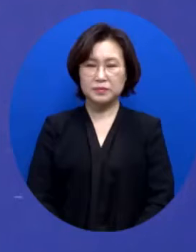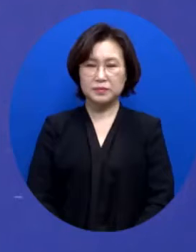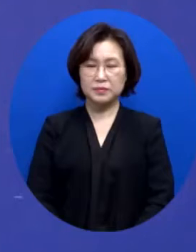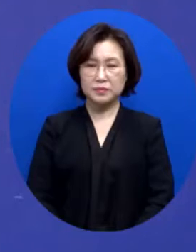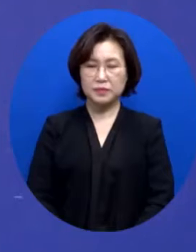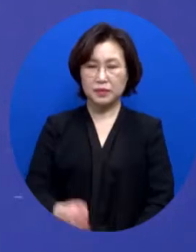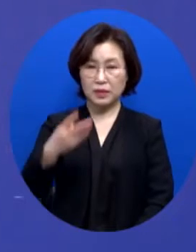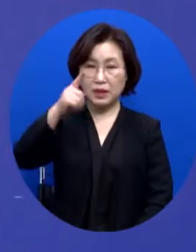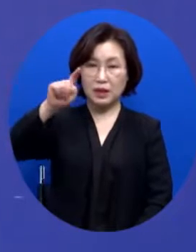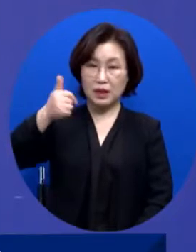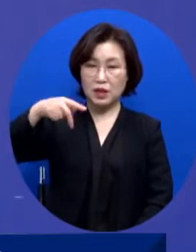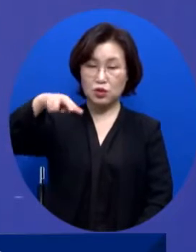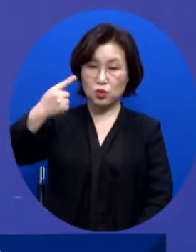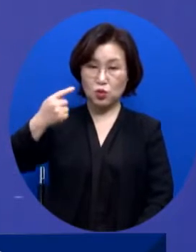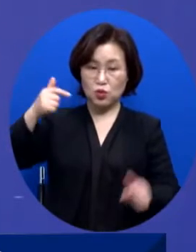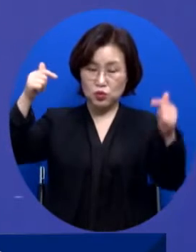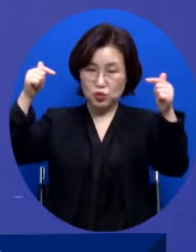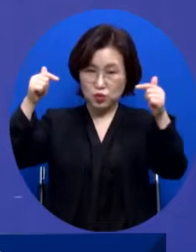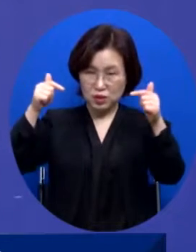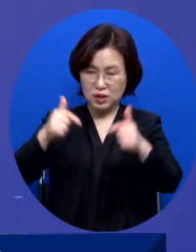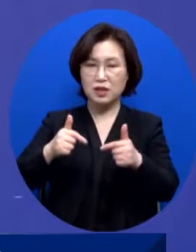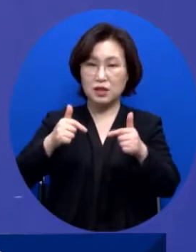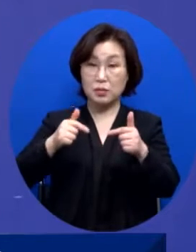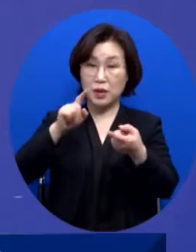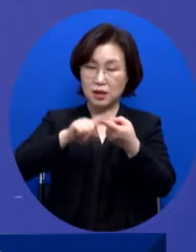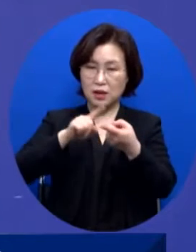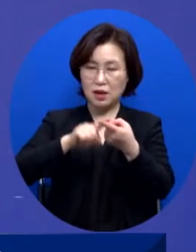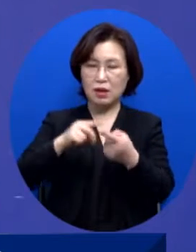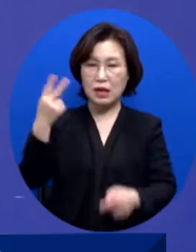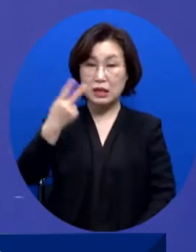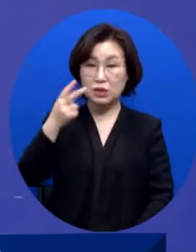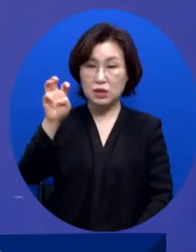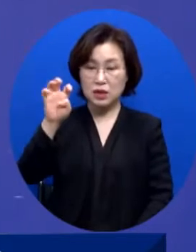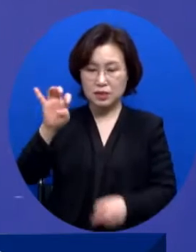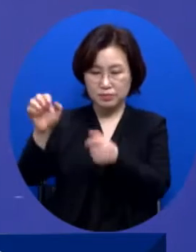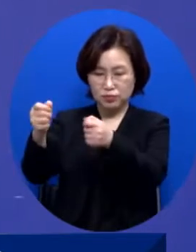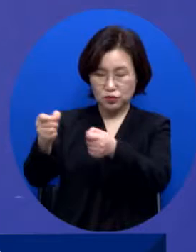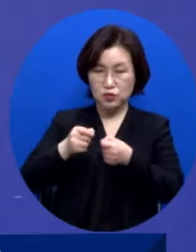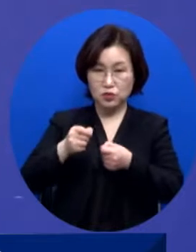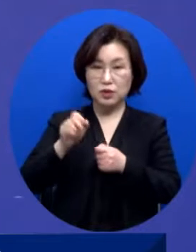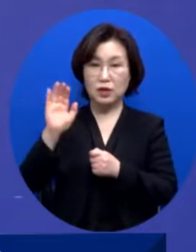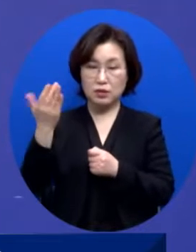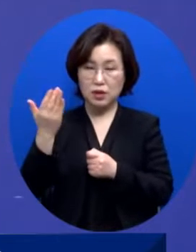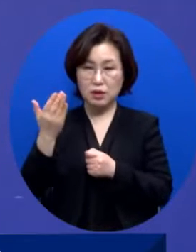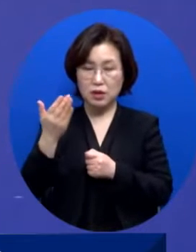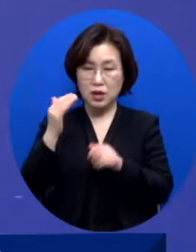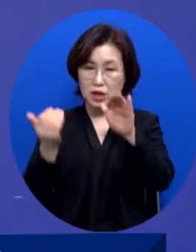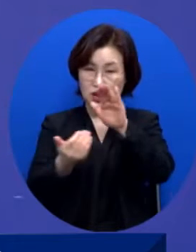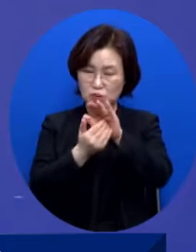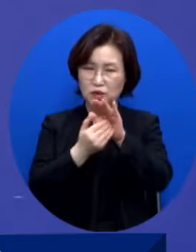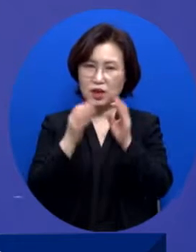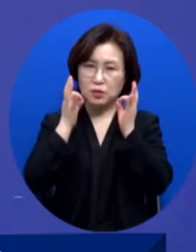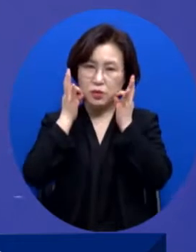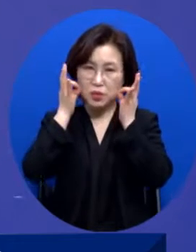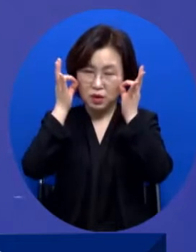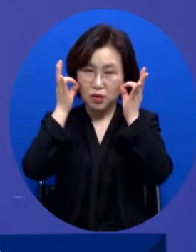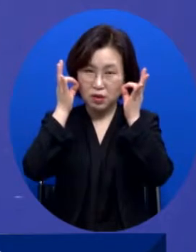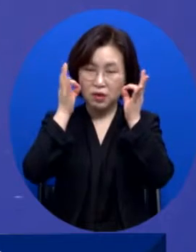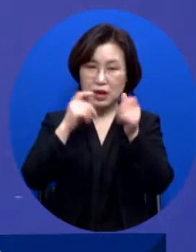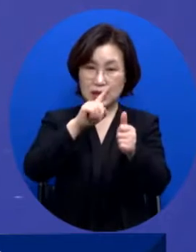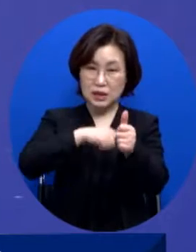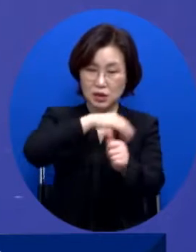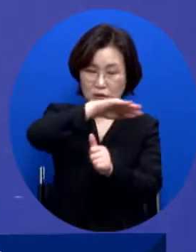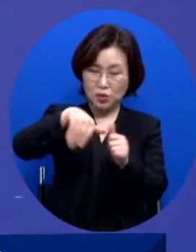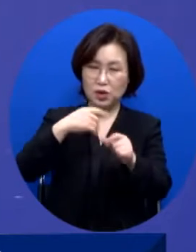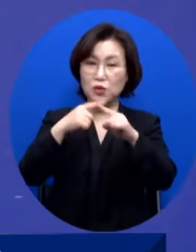탄소 중립 을 위한 과제들이 2040년 으로 앞당겨진 가운데 이를 이루기 위해 노력하는 생태 지한 교회들이